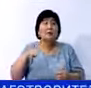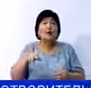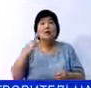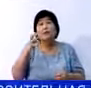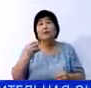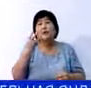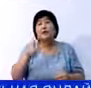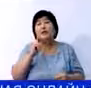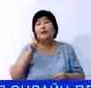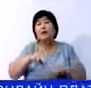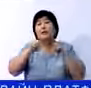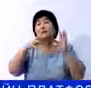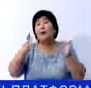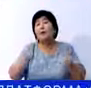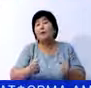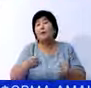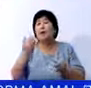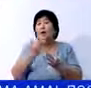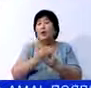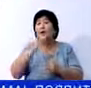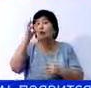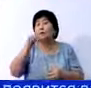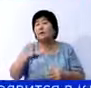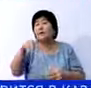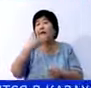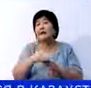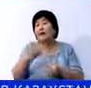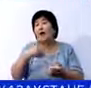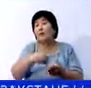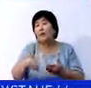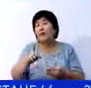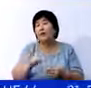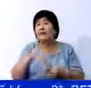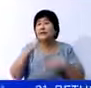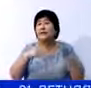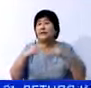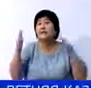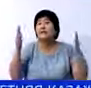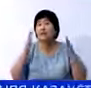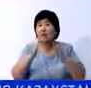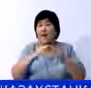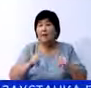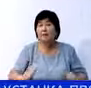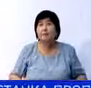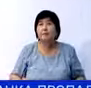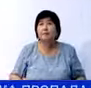503 молодых специалиста получили по льготным процентам кредиты на покупку и строительство жилья.